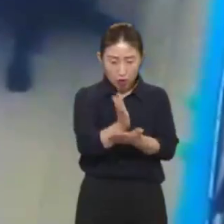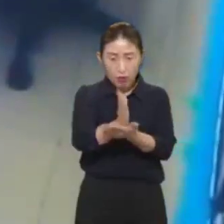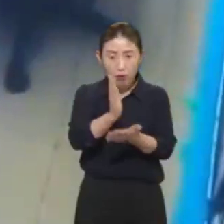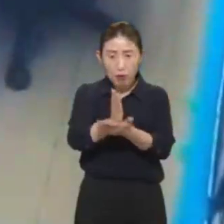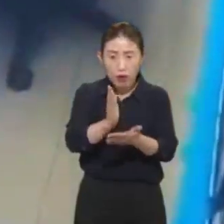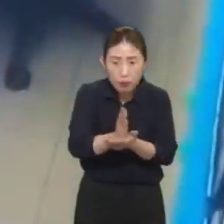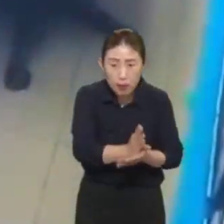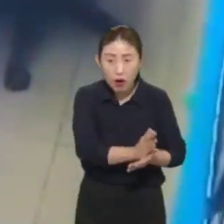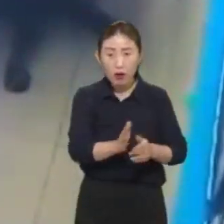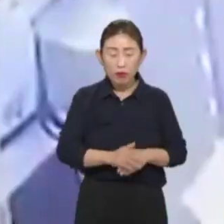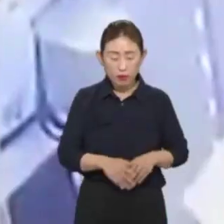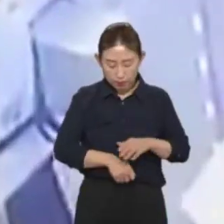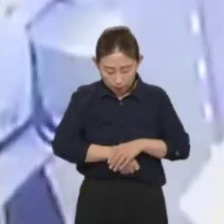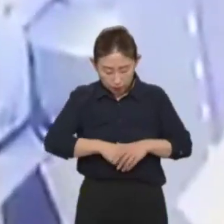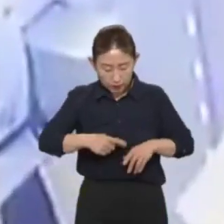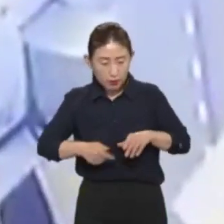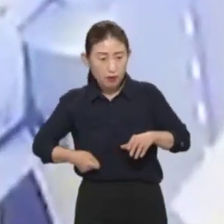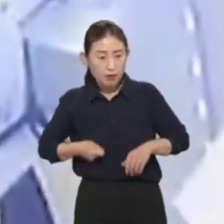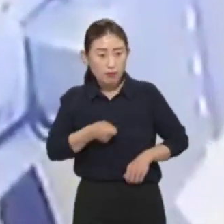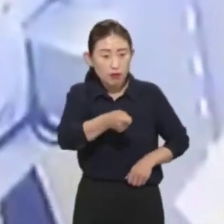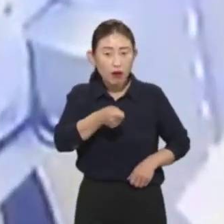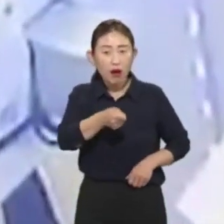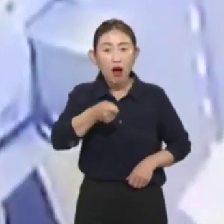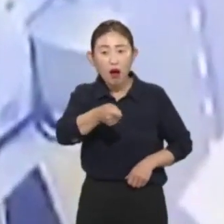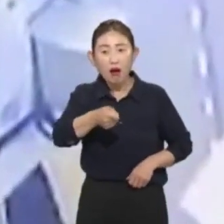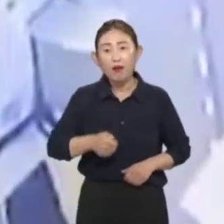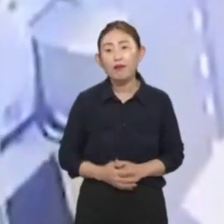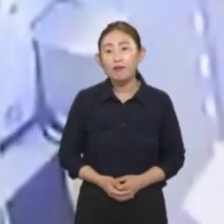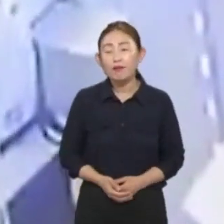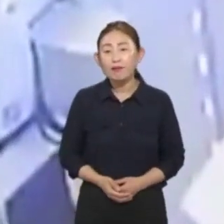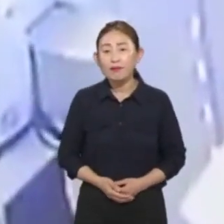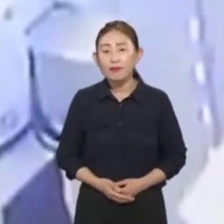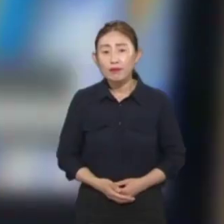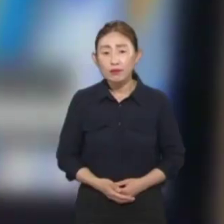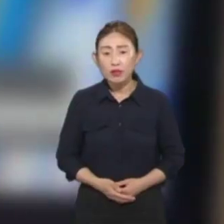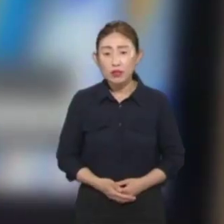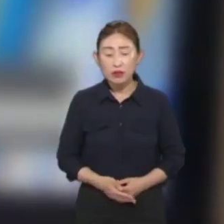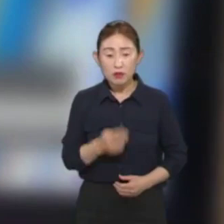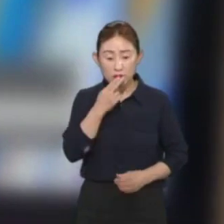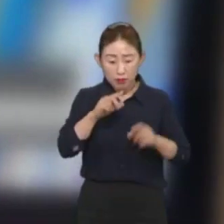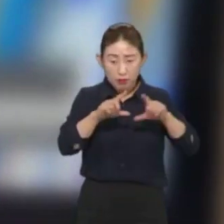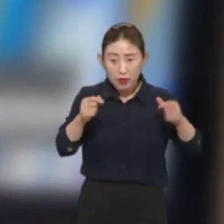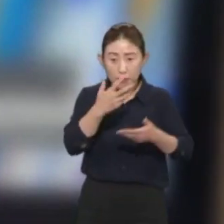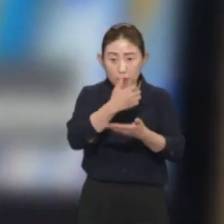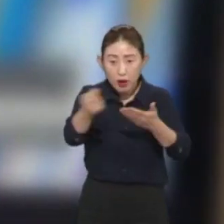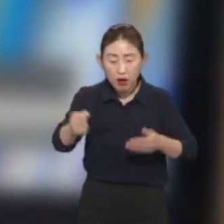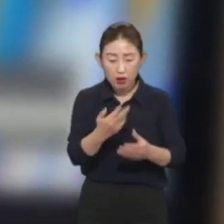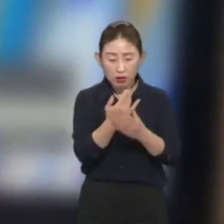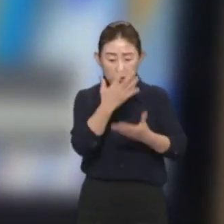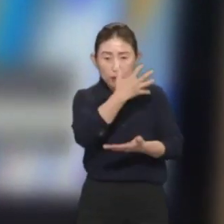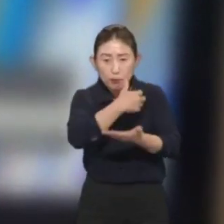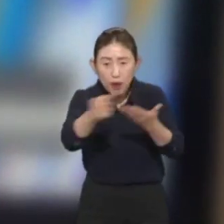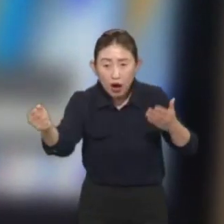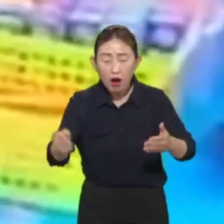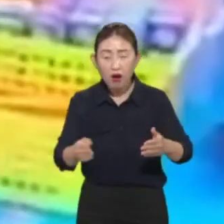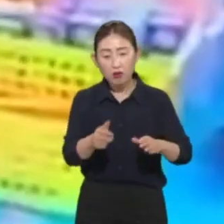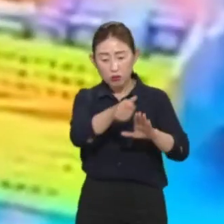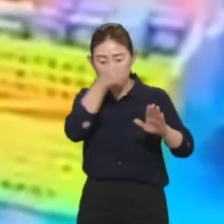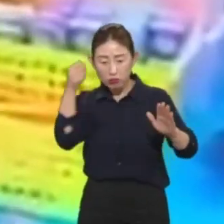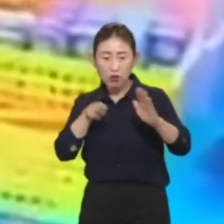다가오자 품에서 미리 준비한 흉기를 꺼내 직원을 협박합니다. 담배에다 현금까지 빼앗고선 편의점